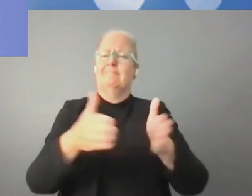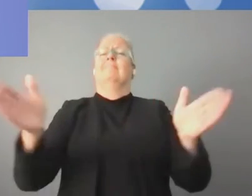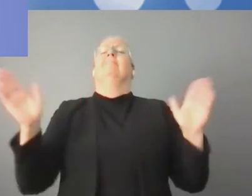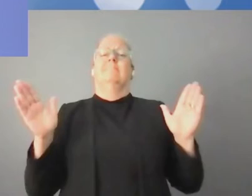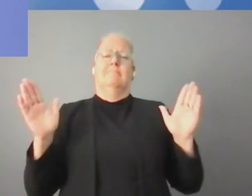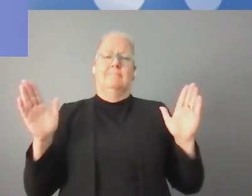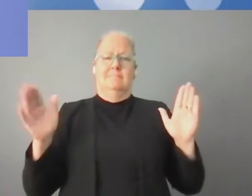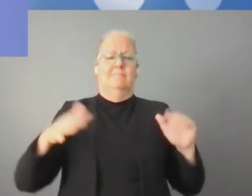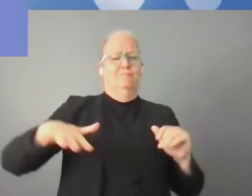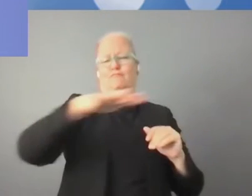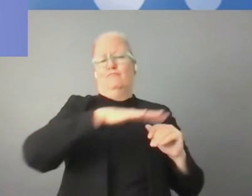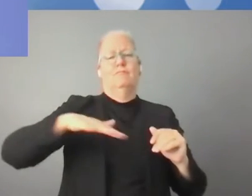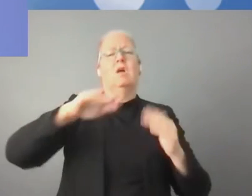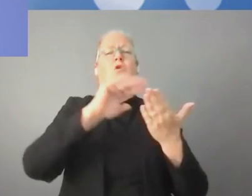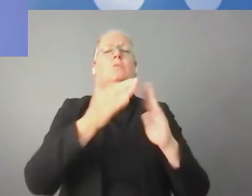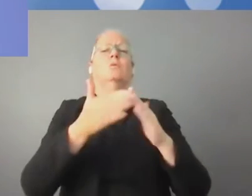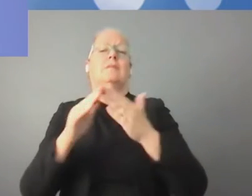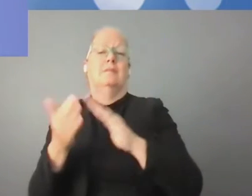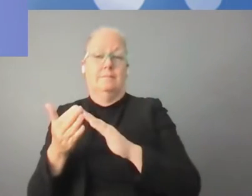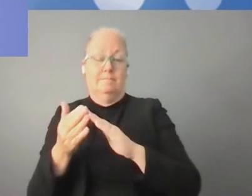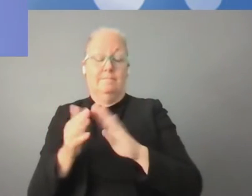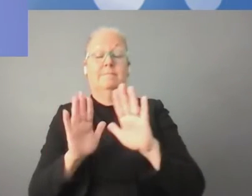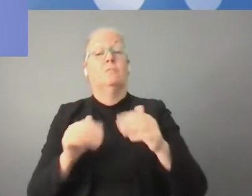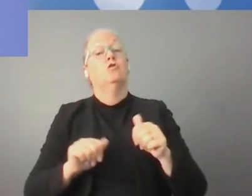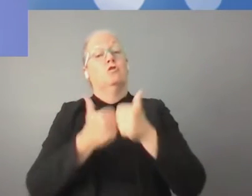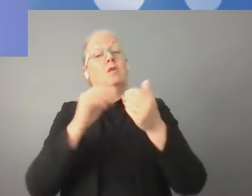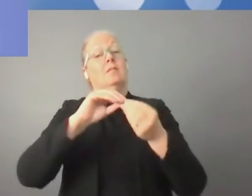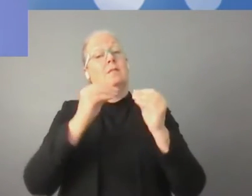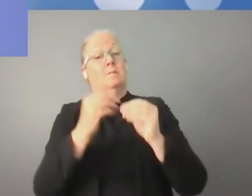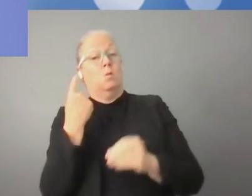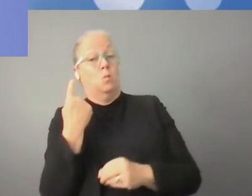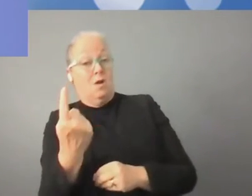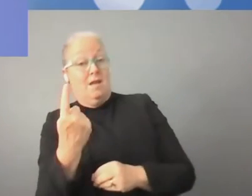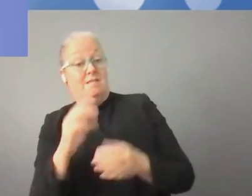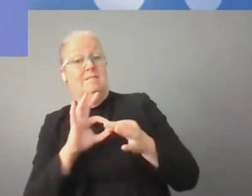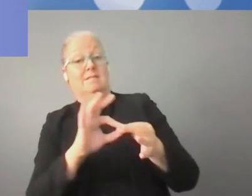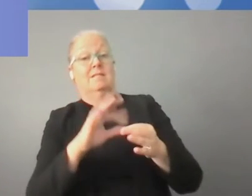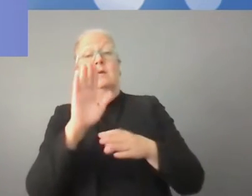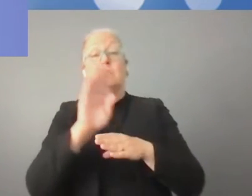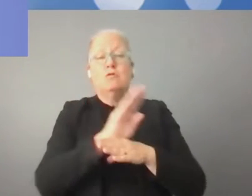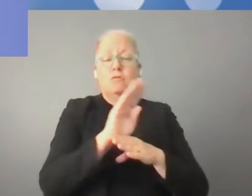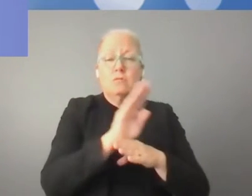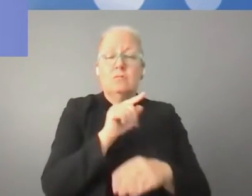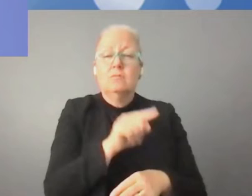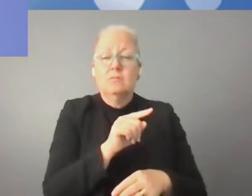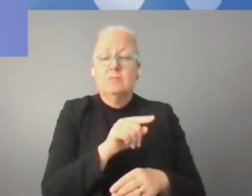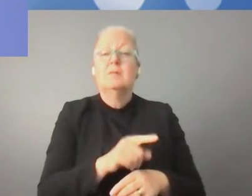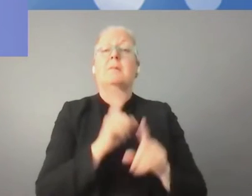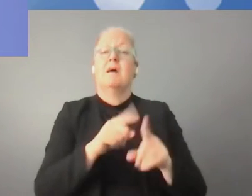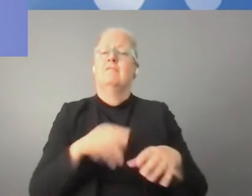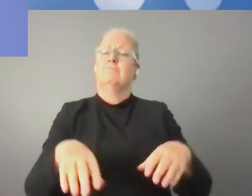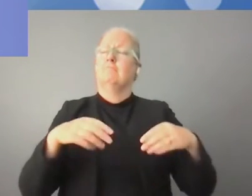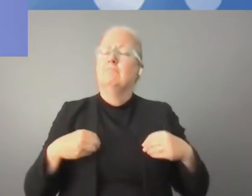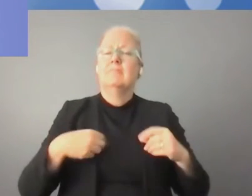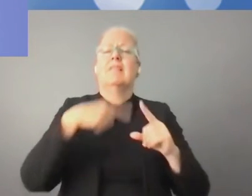цифровизации бизнес-мира, то все это не происходит в вакууме. Не будем забывать о том, что всегда бизнес действует в